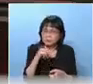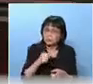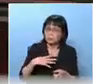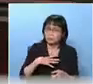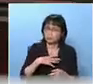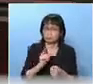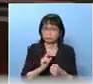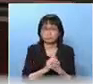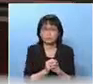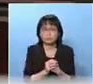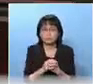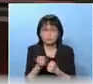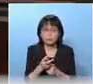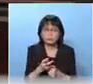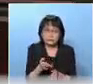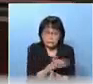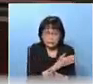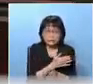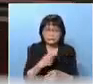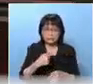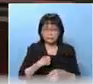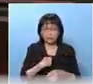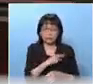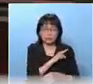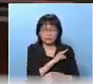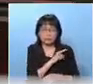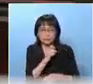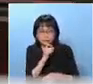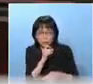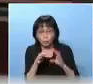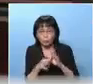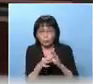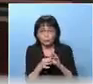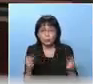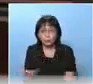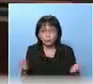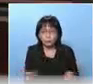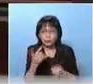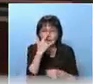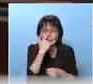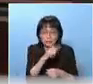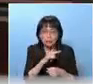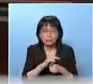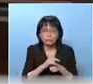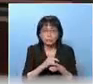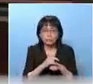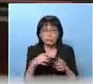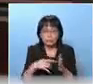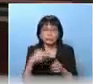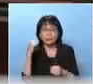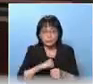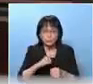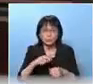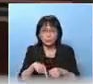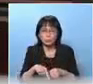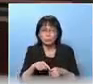況的。而在較早前，其實本人亦都是就著有關推動新能源運輸的在本港的